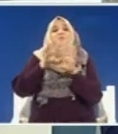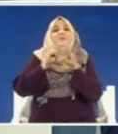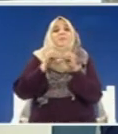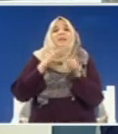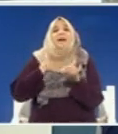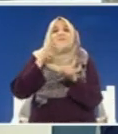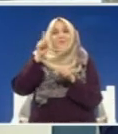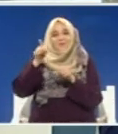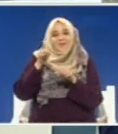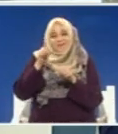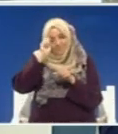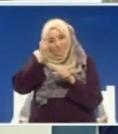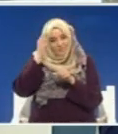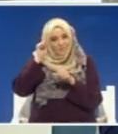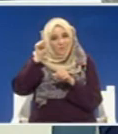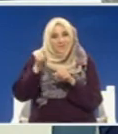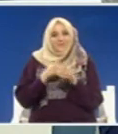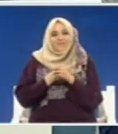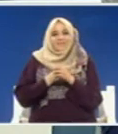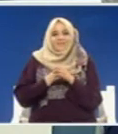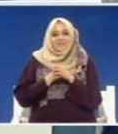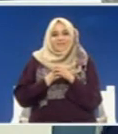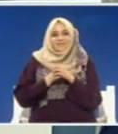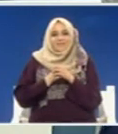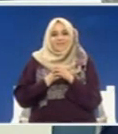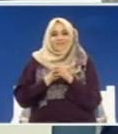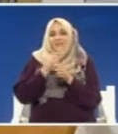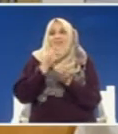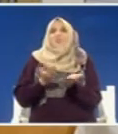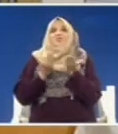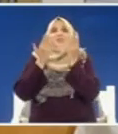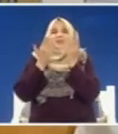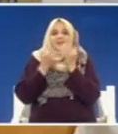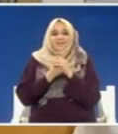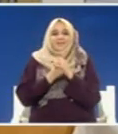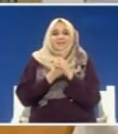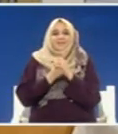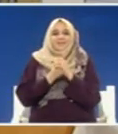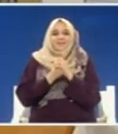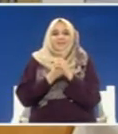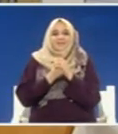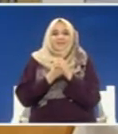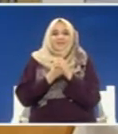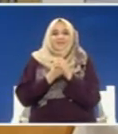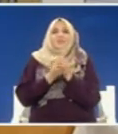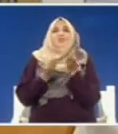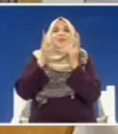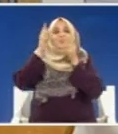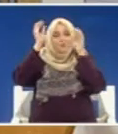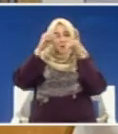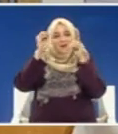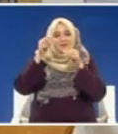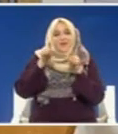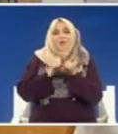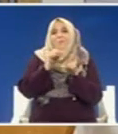وأمها يحيوك هذه التحية. إن شاء الله يجعلهم عند حسن، يجعلنا عند حسن الظن إن شاء الله، ويكرمهم بما أحبون